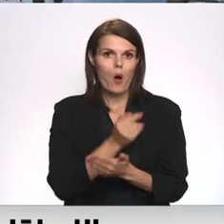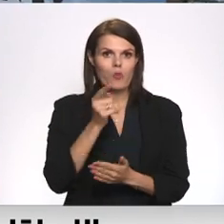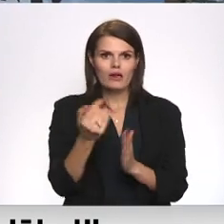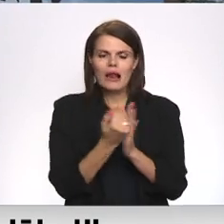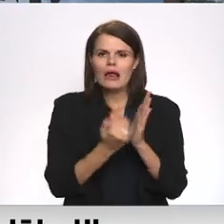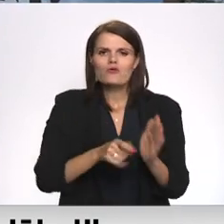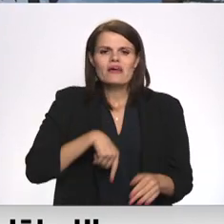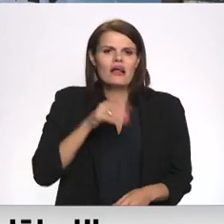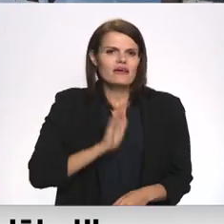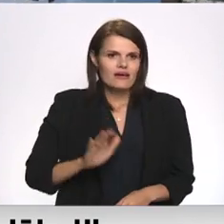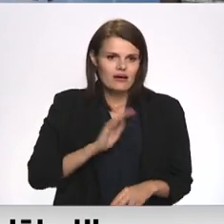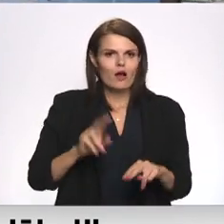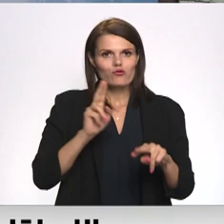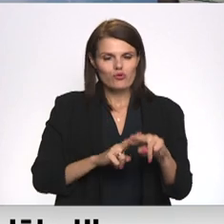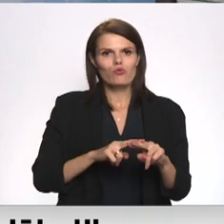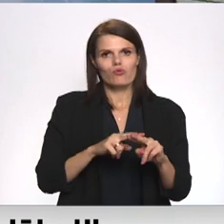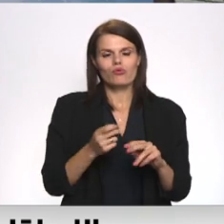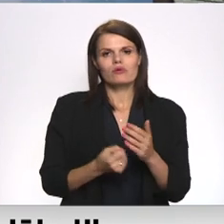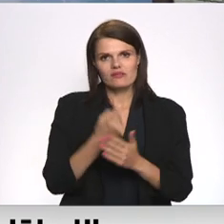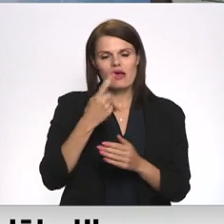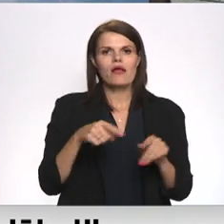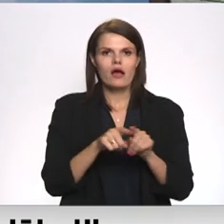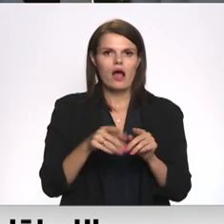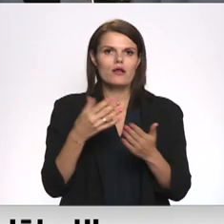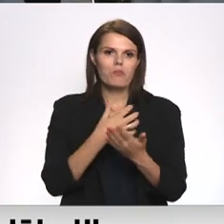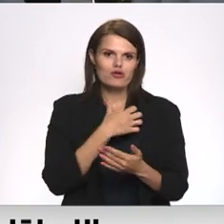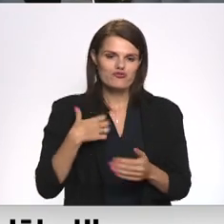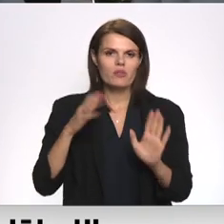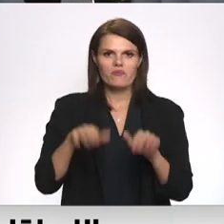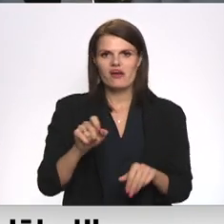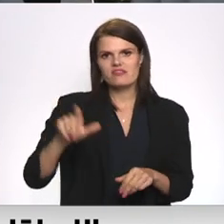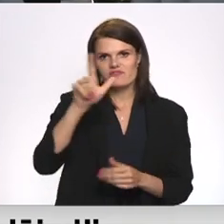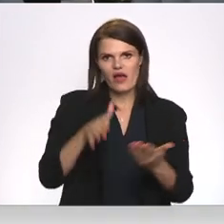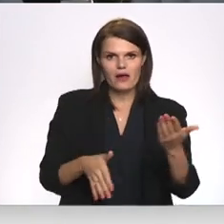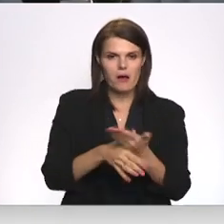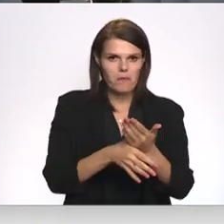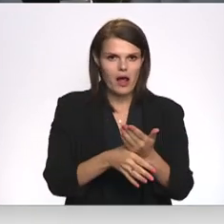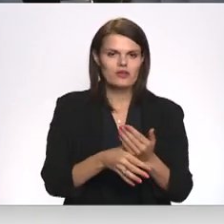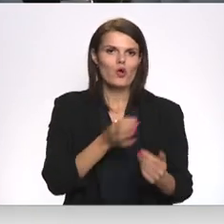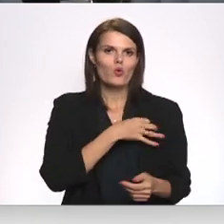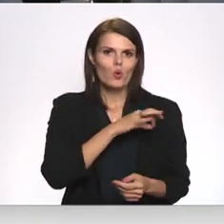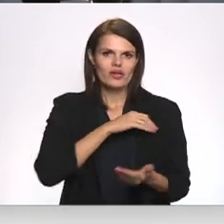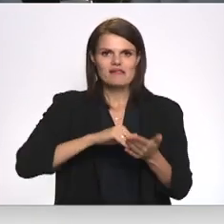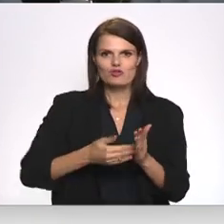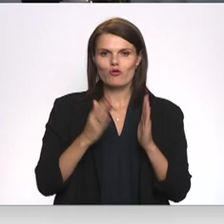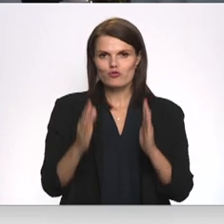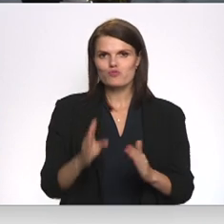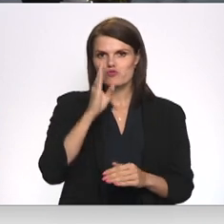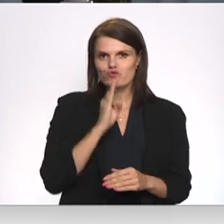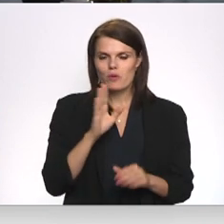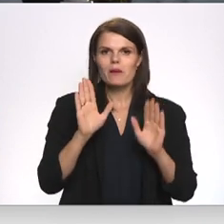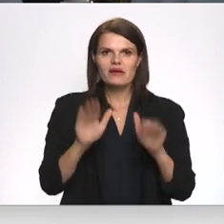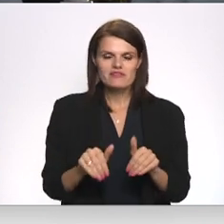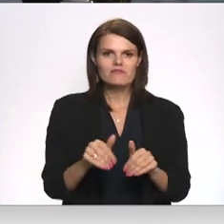gaidīts un ļaušot vairāk iesaistīties arī pašvaldībai. Juridiskais status būs ļoti nopietns. Mēs varēsim